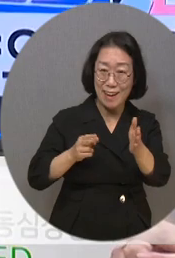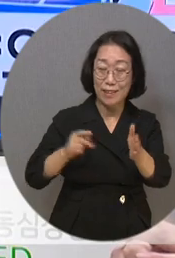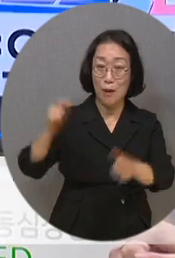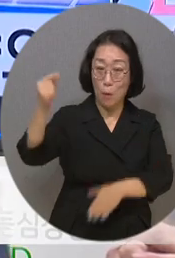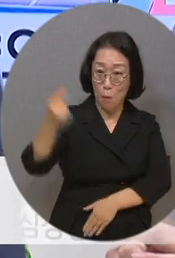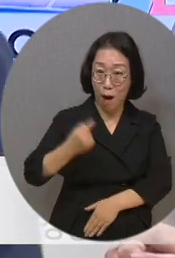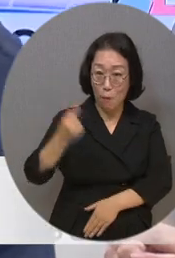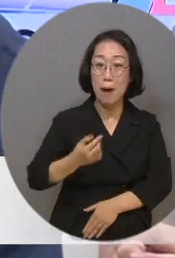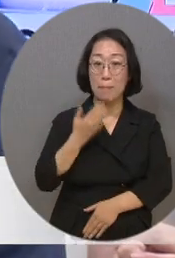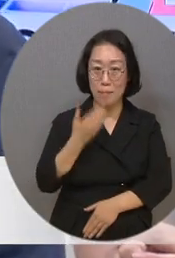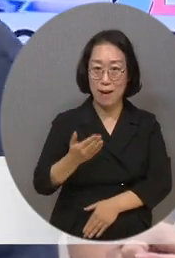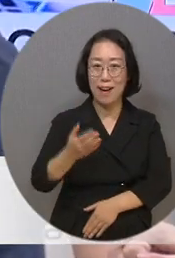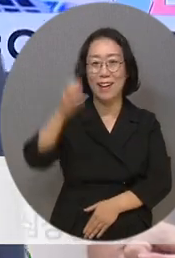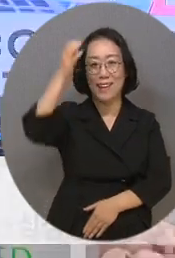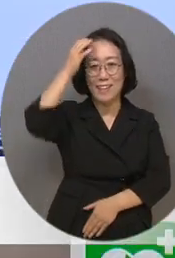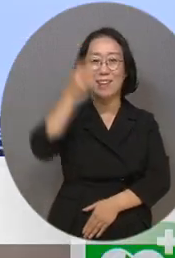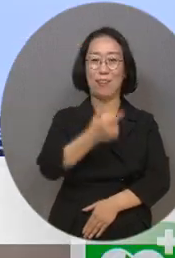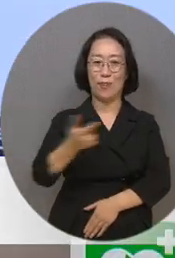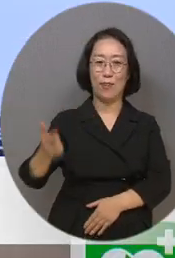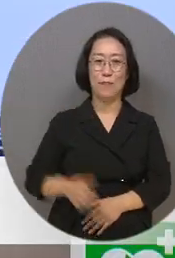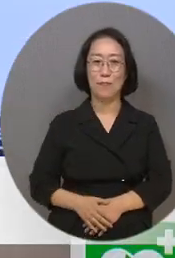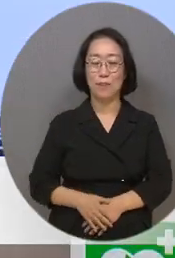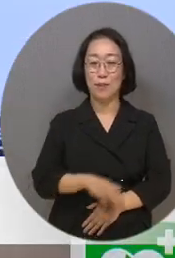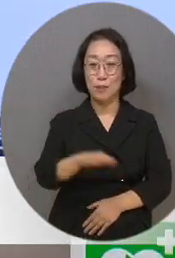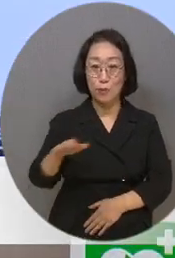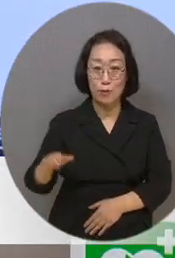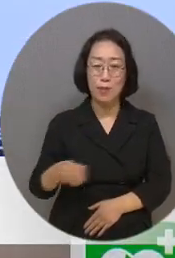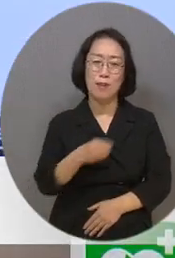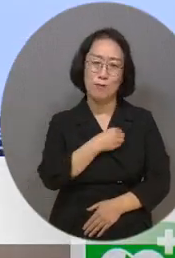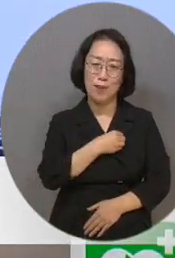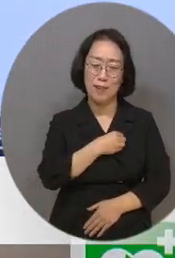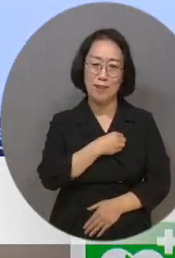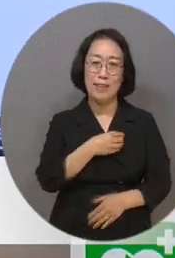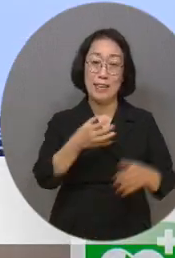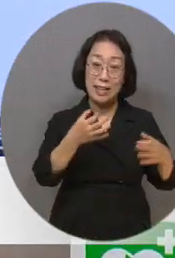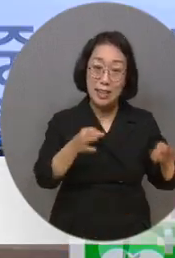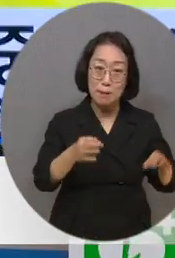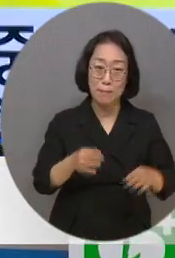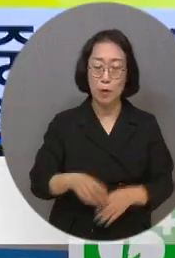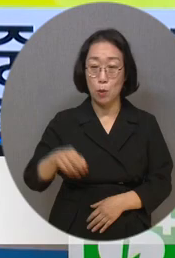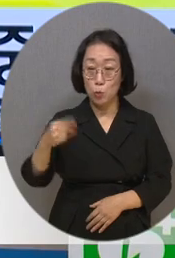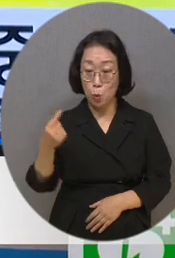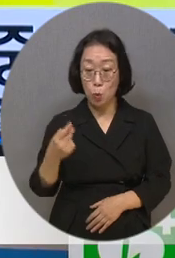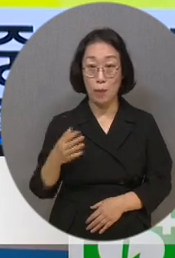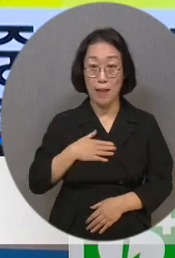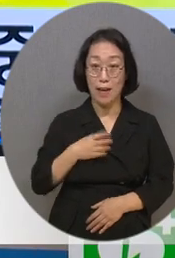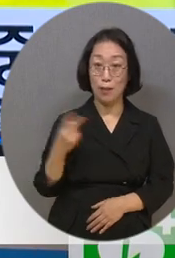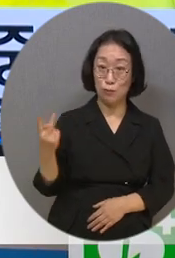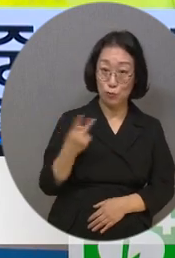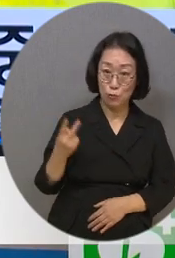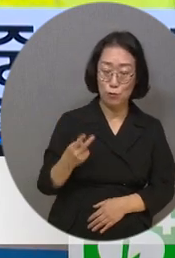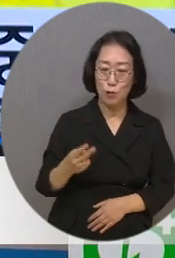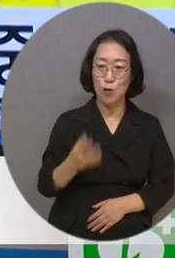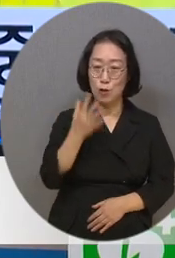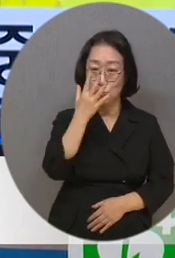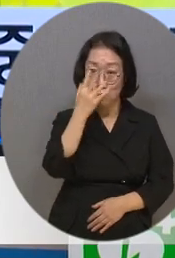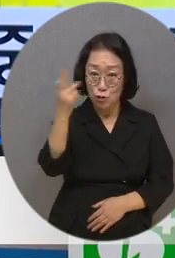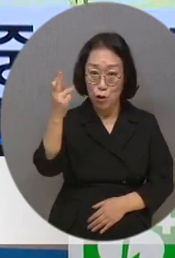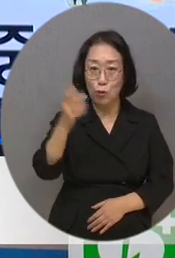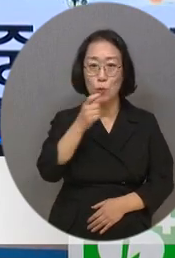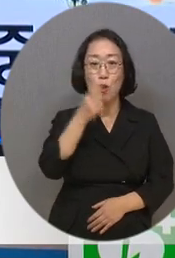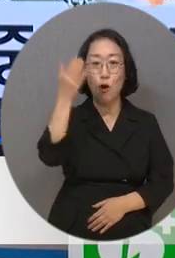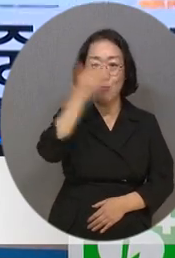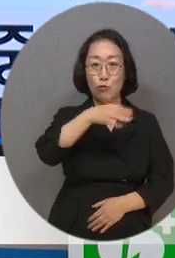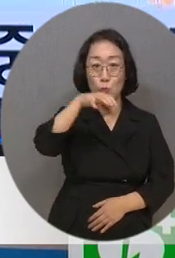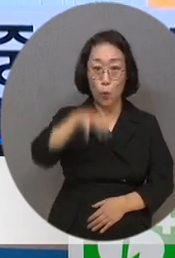분들을 만나게 될 것 같습니다. 우리 김혜재 의원과 저 서병철은 순천과 여수가 남해안